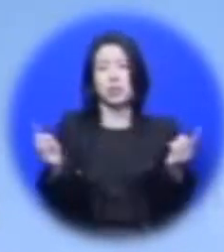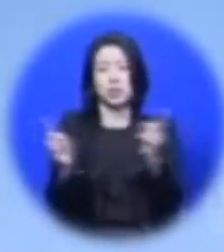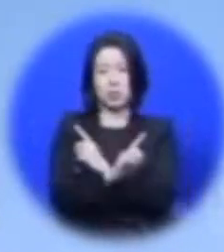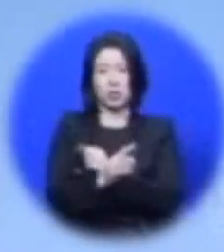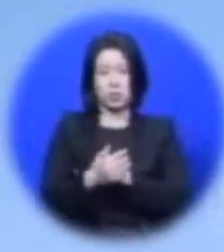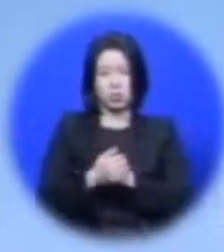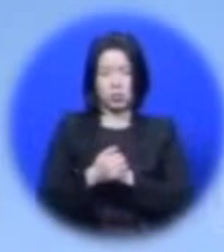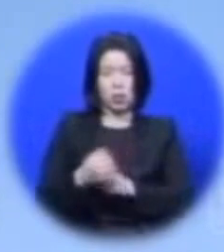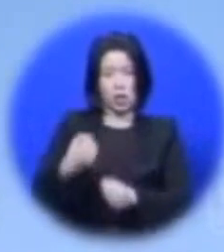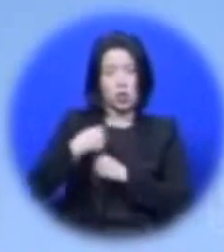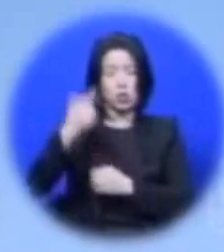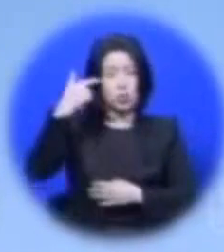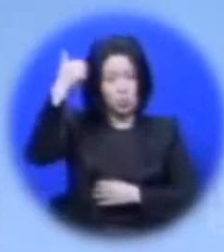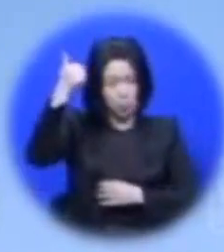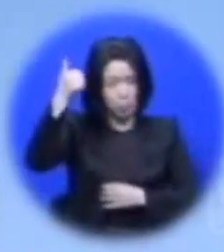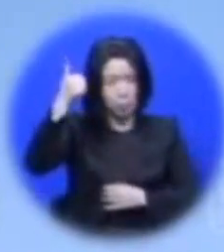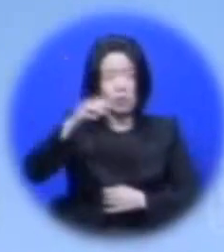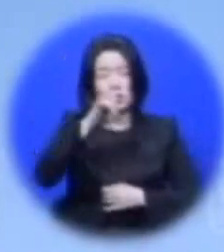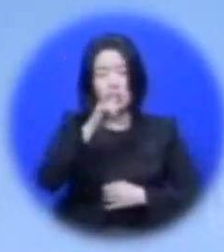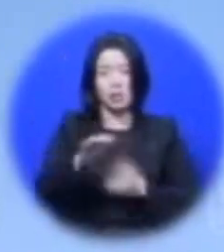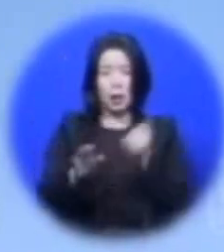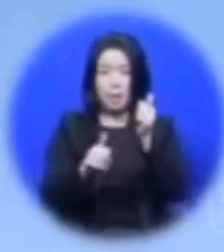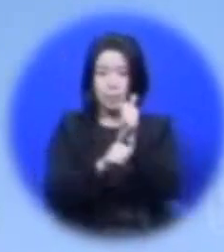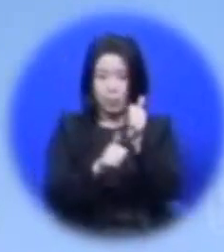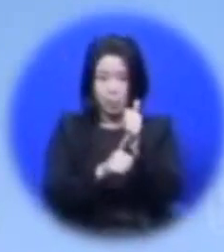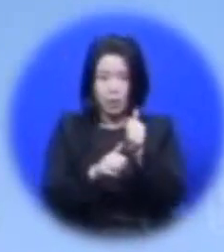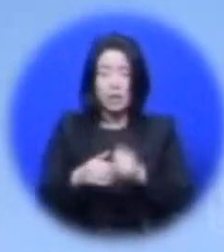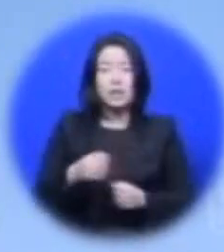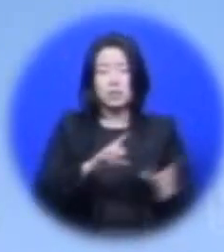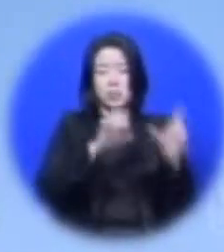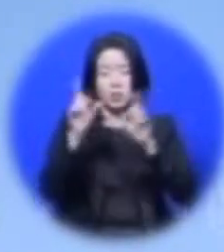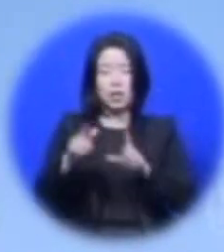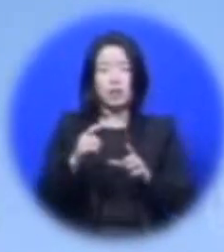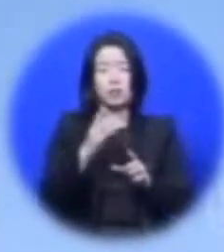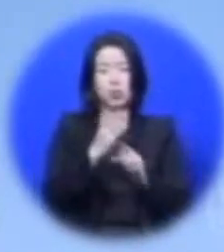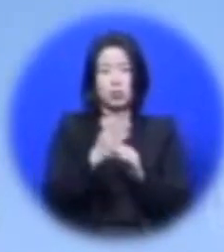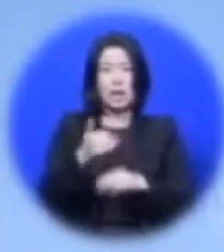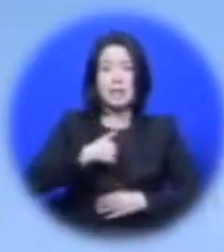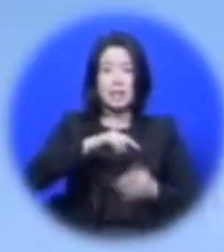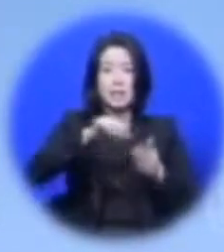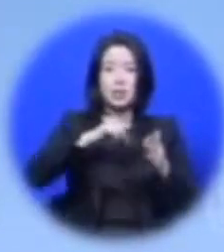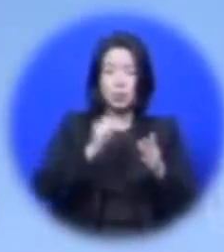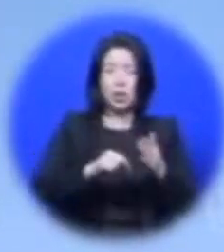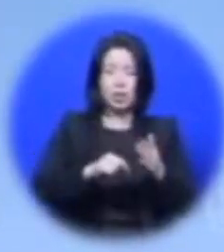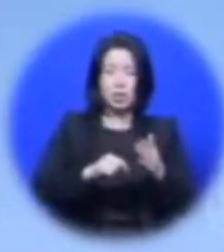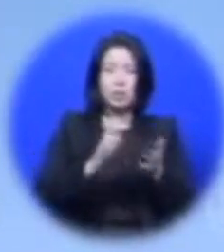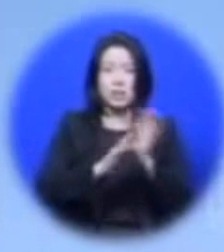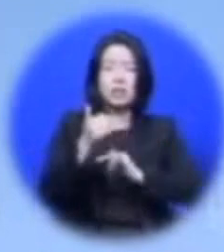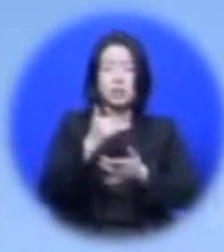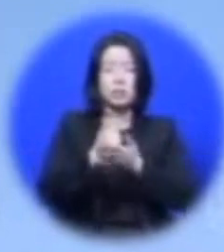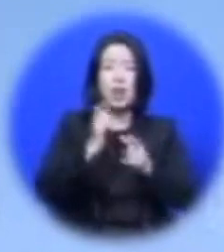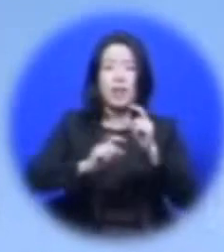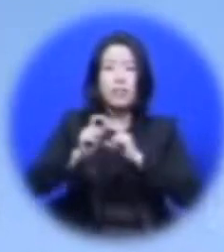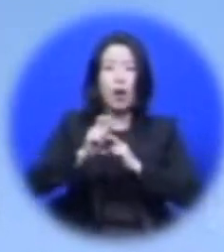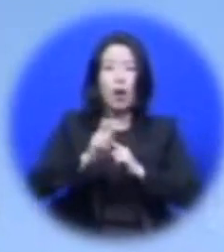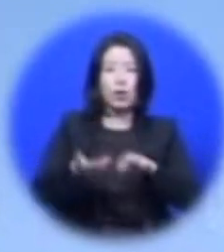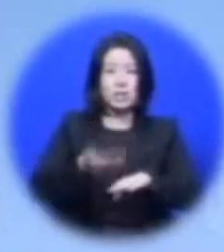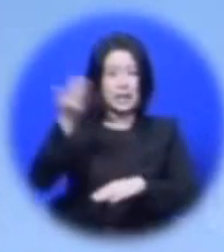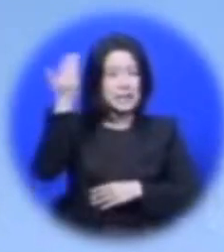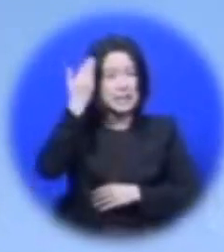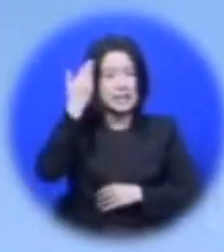군목으로 있을 때 부목사로 지내면서 제 속에는 예수님은 저에게 있어서는 더 이상 지식이